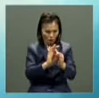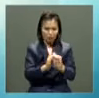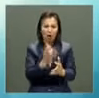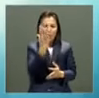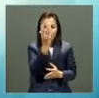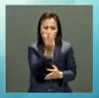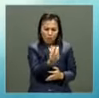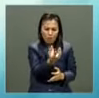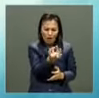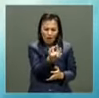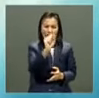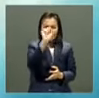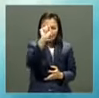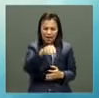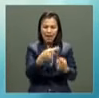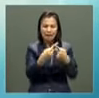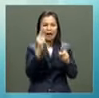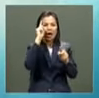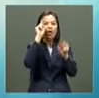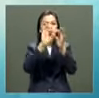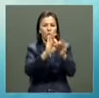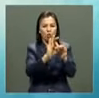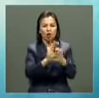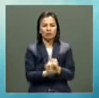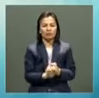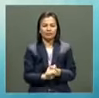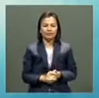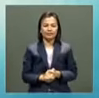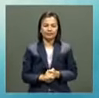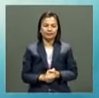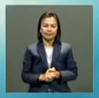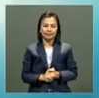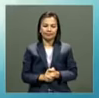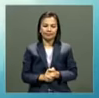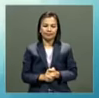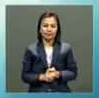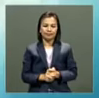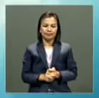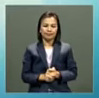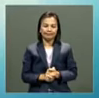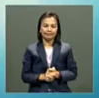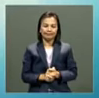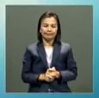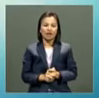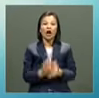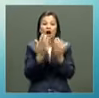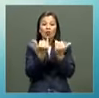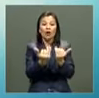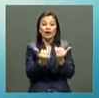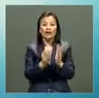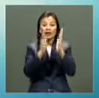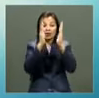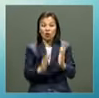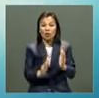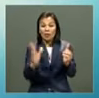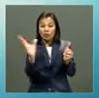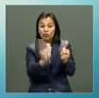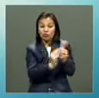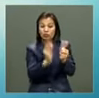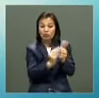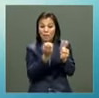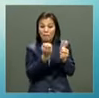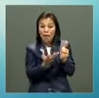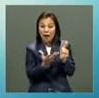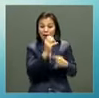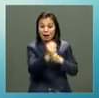ยังไม่อยากจะให้ผ่อนเร็วเกินไปนักนะครับมาดูตัวเลขที่ตอนนี้คนกลุ่มอายุที่มากที่สุดก็